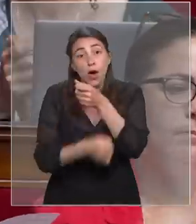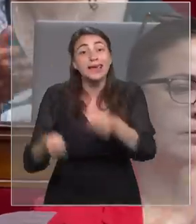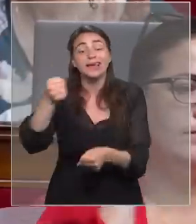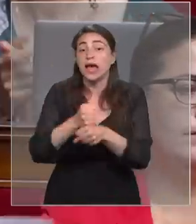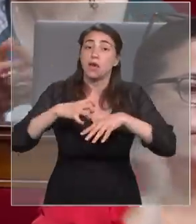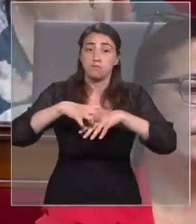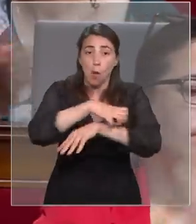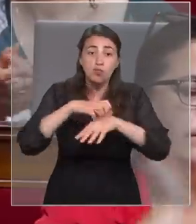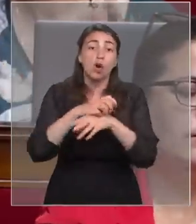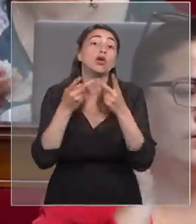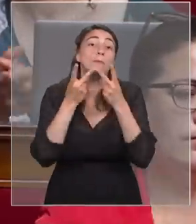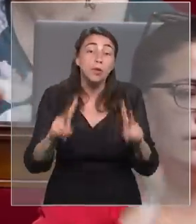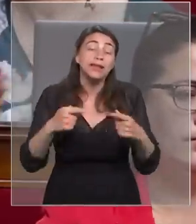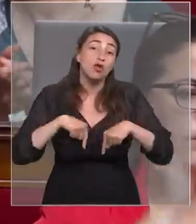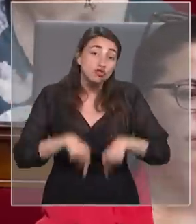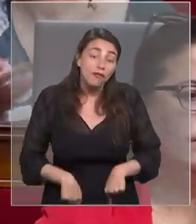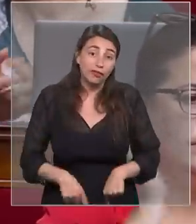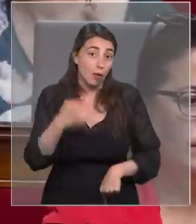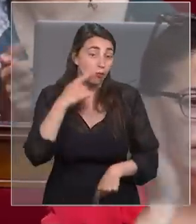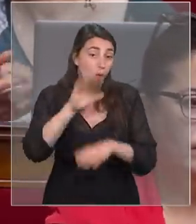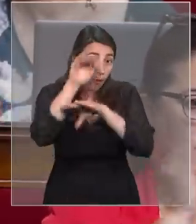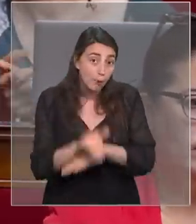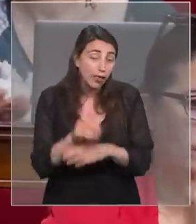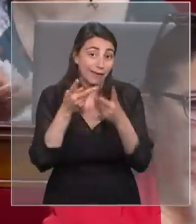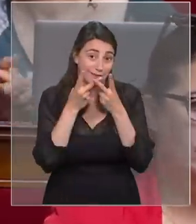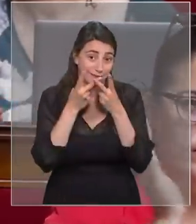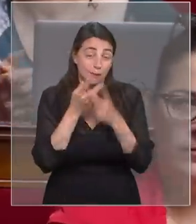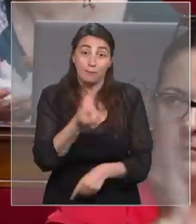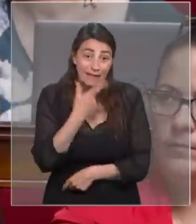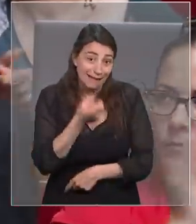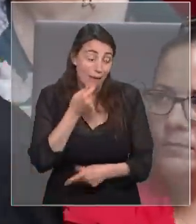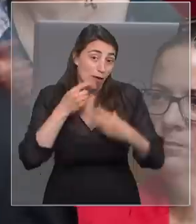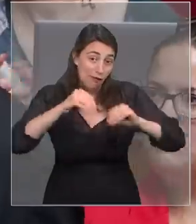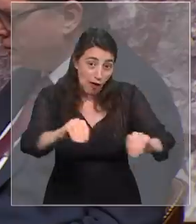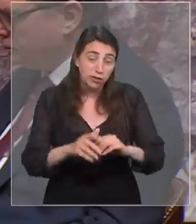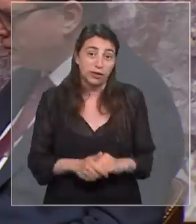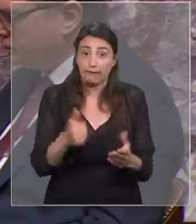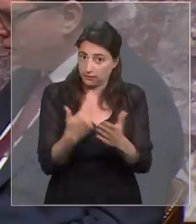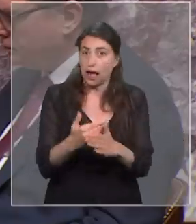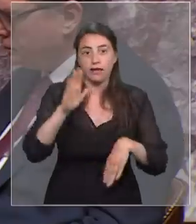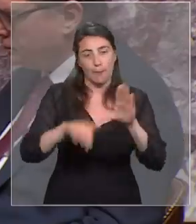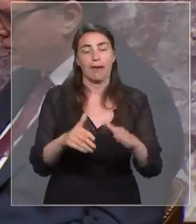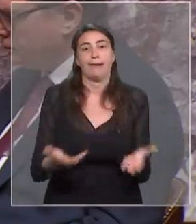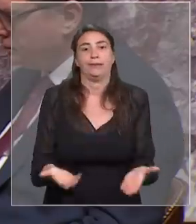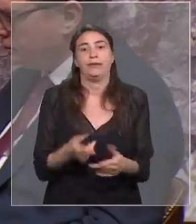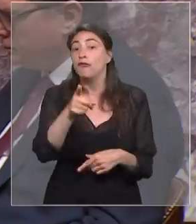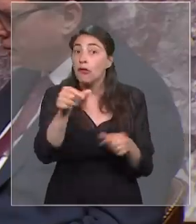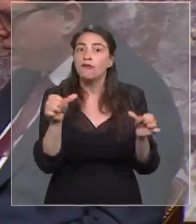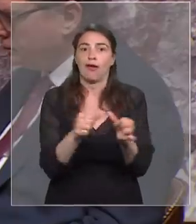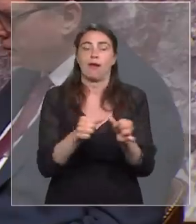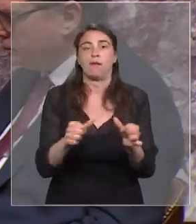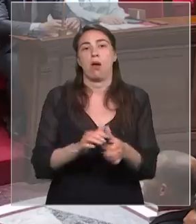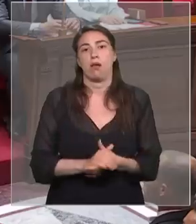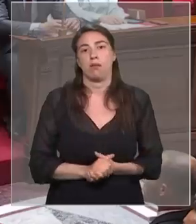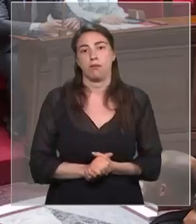production pharmaceutique efficace au service de l'intérêt général ? Je vous remercie. Je vous remercie. La parole est à monsieur